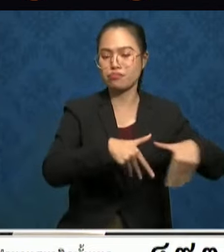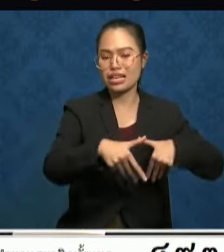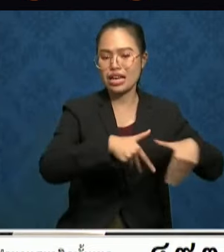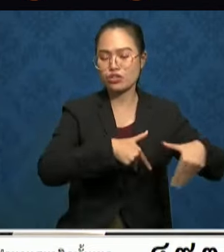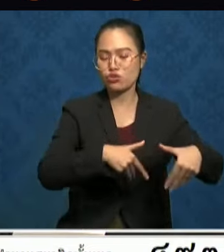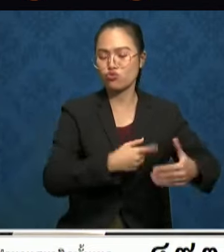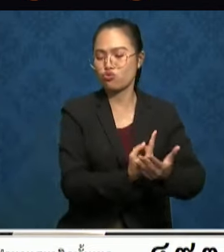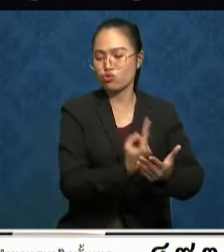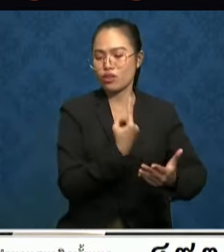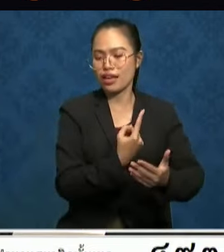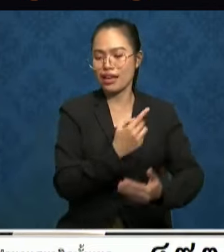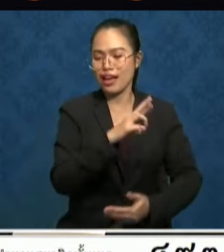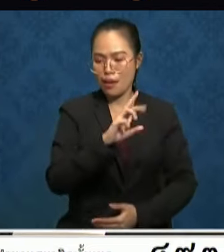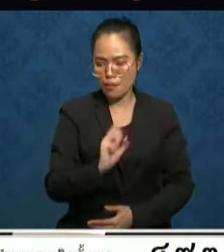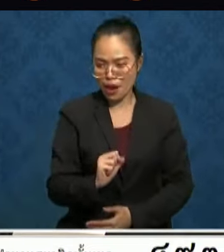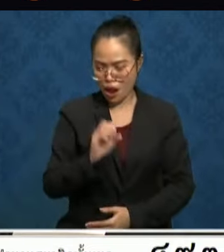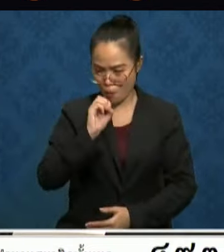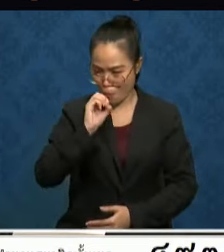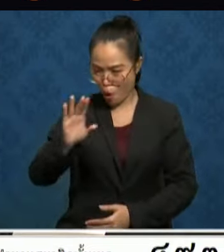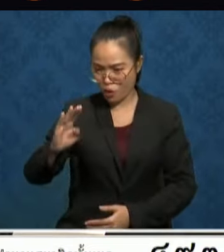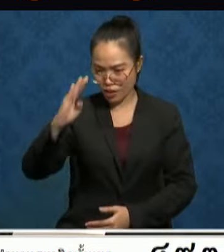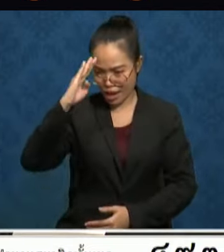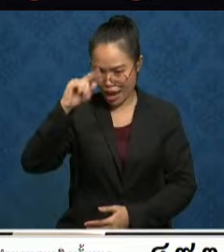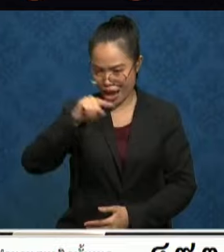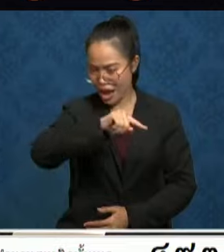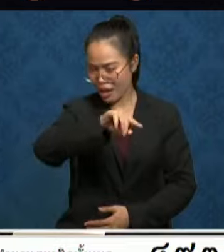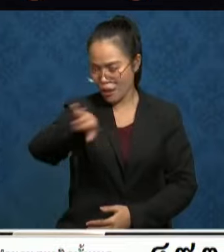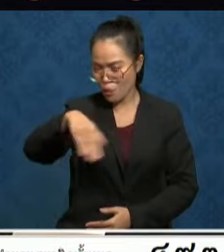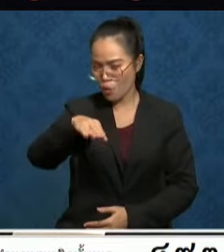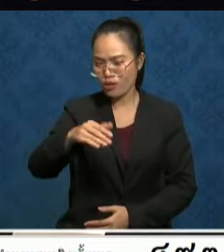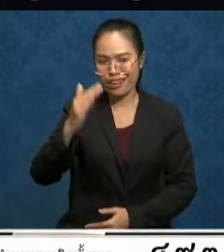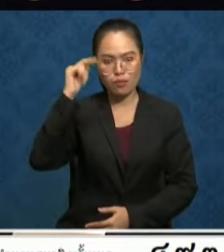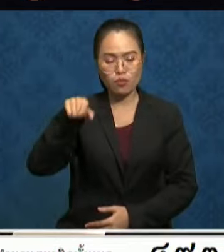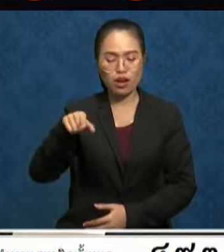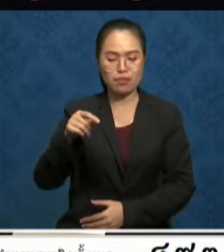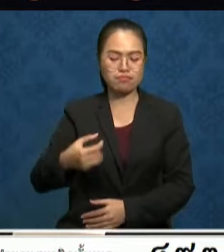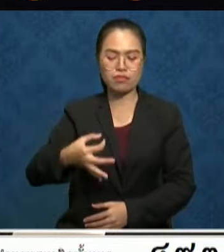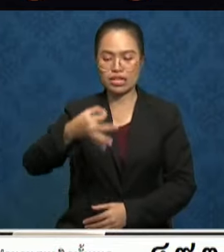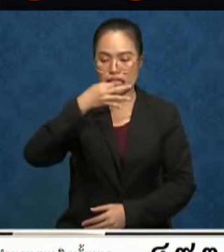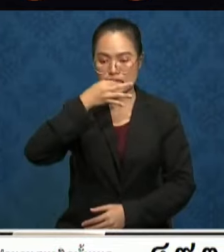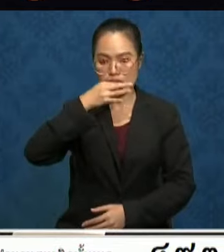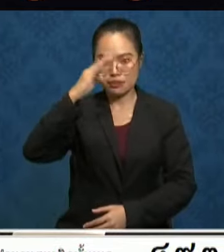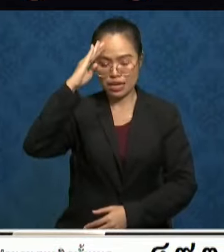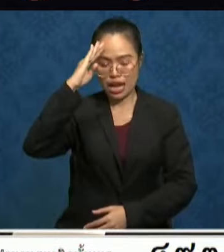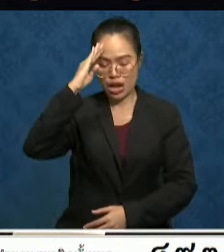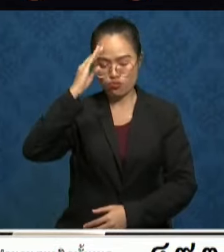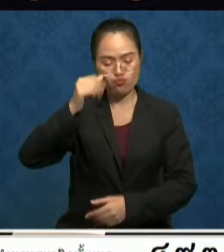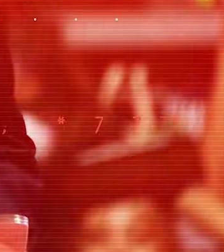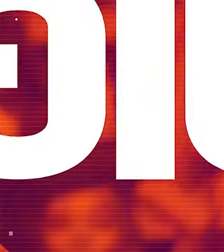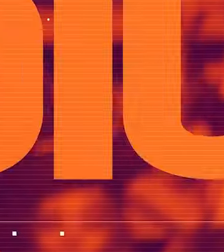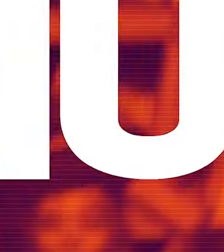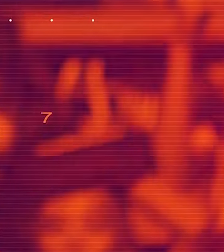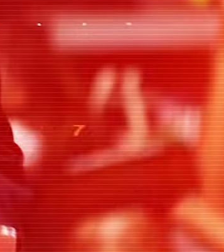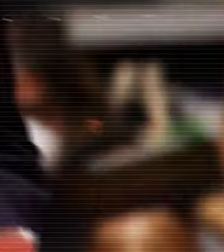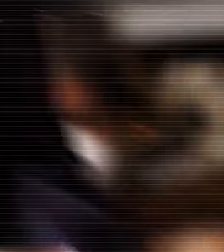งนี้และบอกกับเหล่าทหารทั้งหลายว่าท่านจงเป็นทหารอาชีพและอยู่อย่างมีเกียรติมีศักดิ์ศ